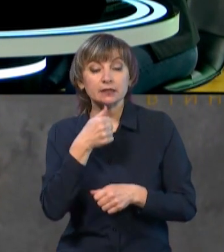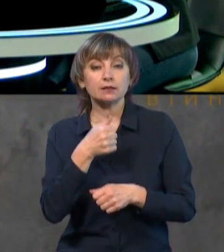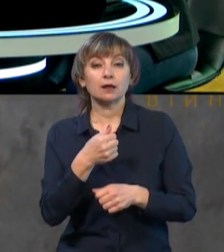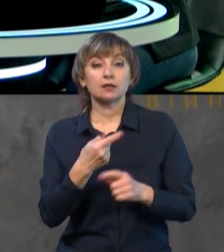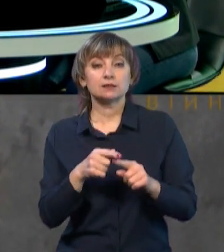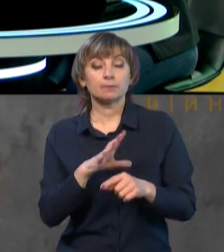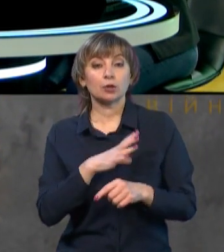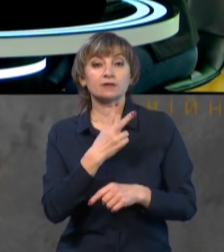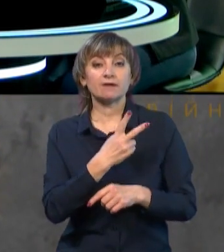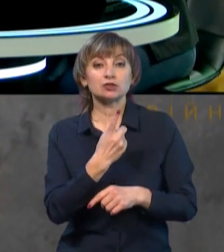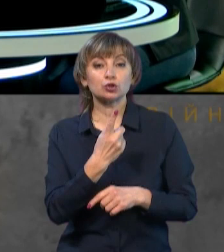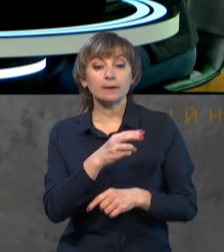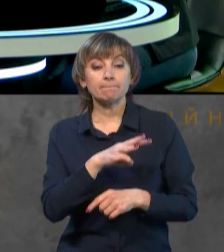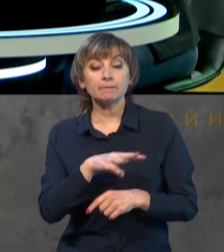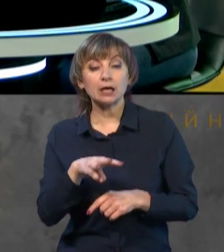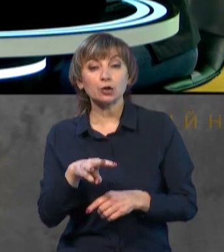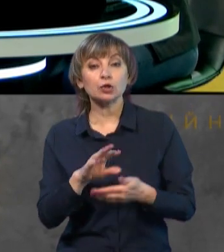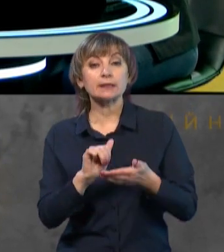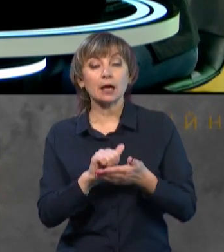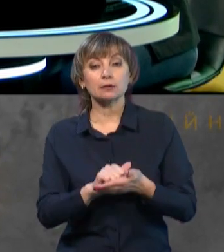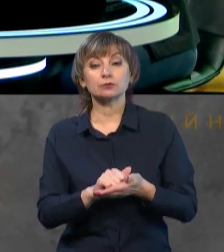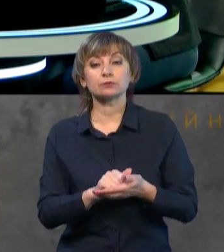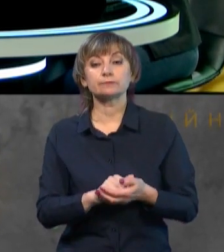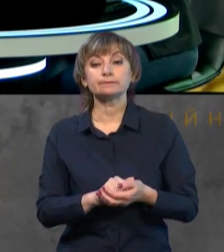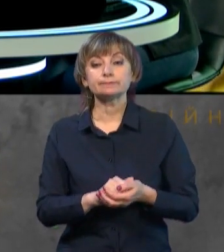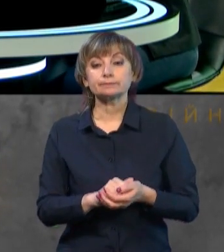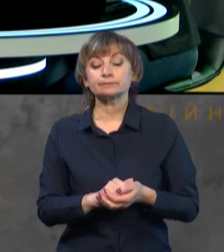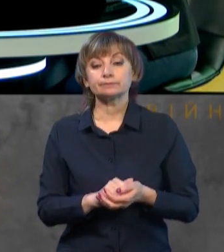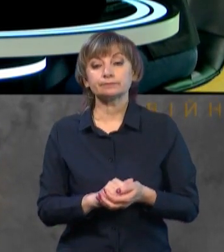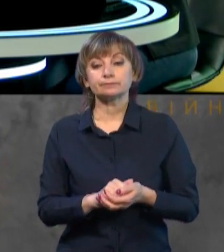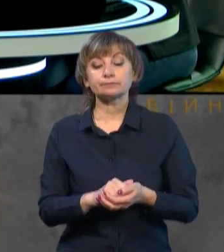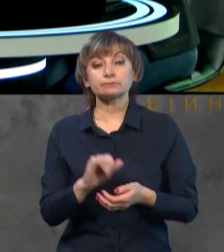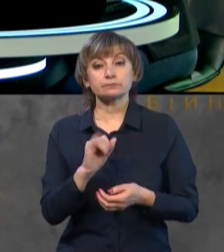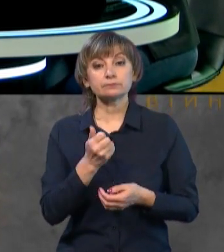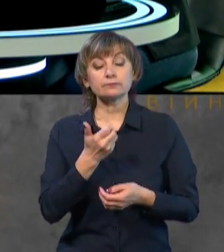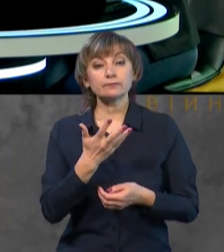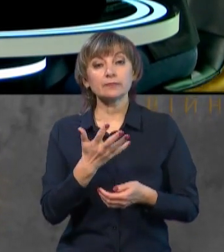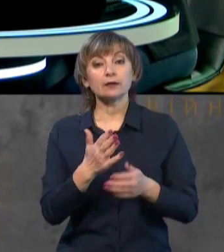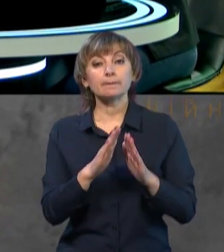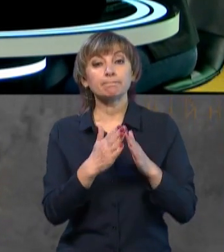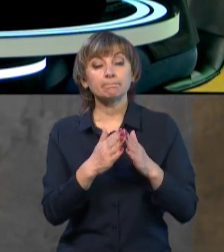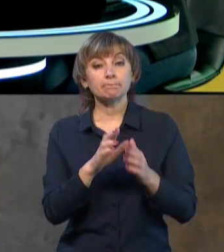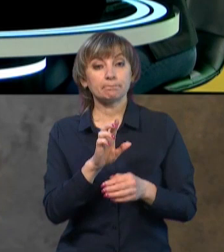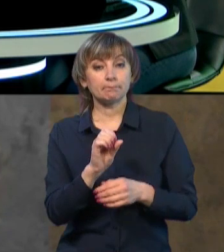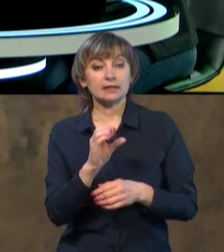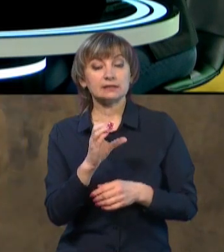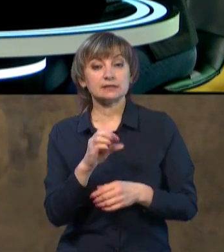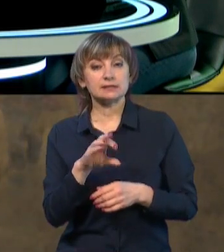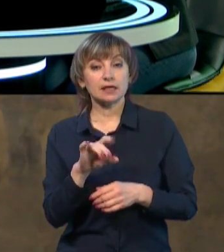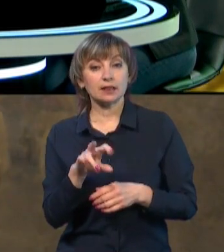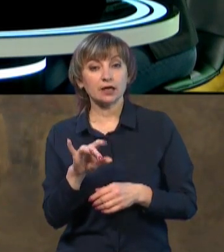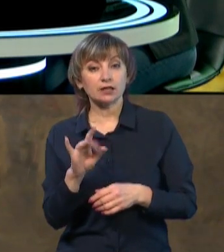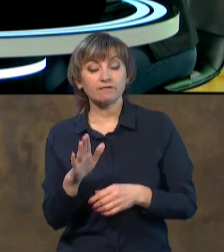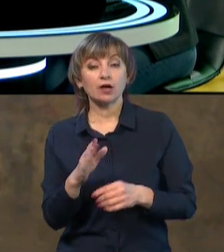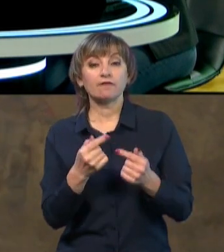було 21 мільйон накладу. Отож, і кількість бестселерів, відповідно,